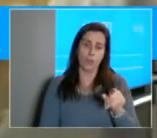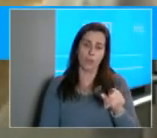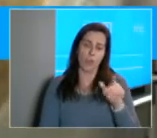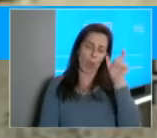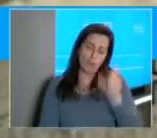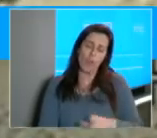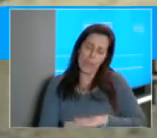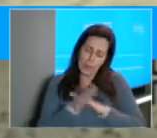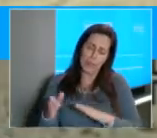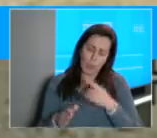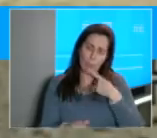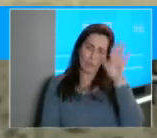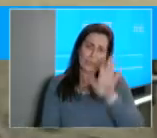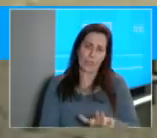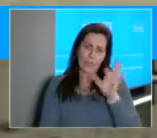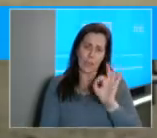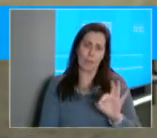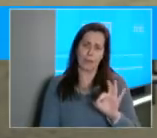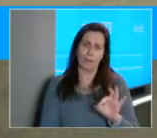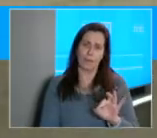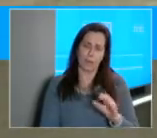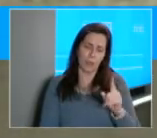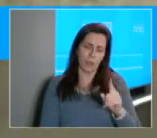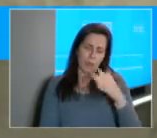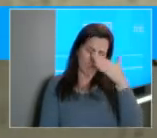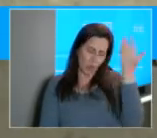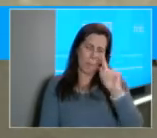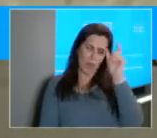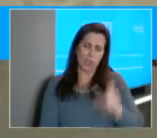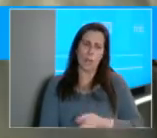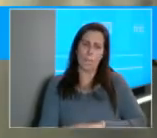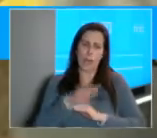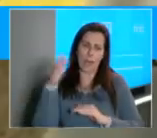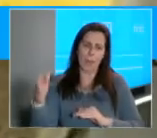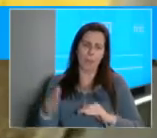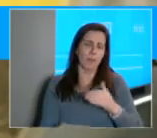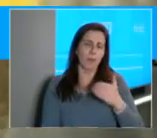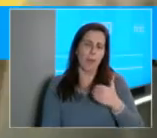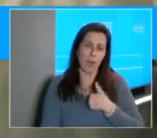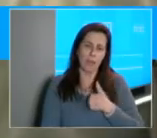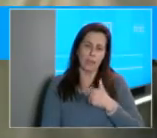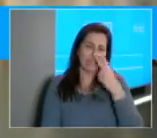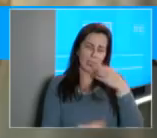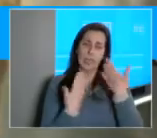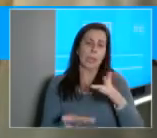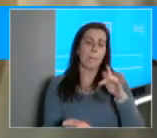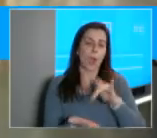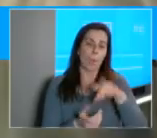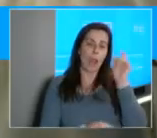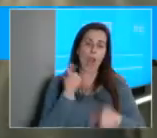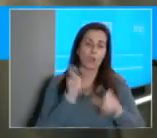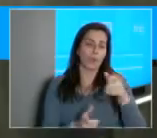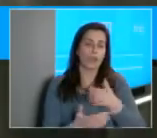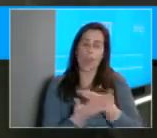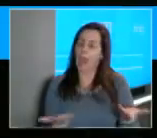ימין וימנים מאוד וידועים מאלה. אני נציתי לתת במה לאנשים